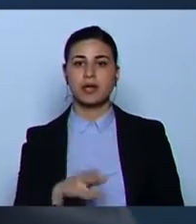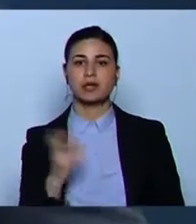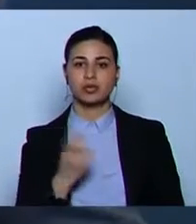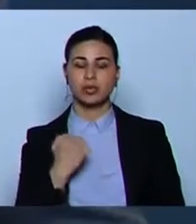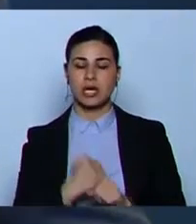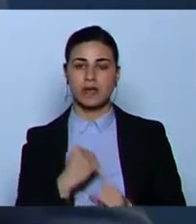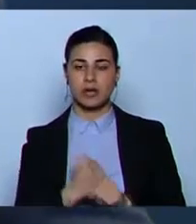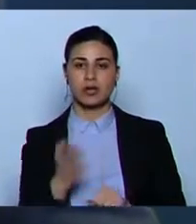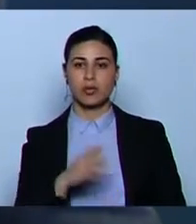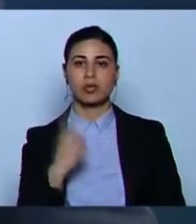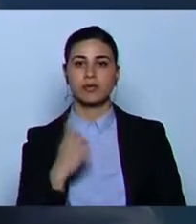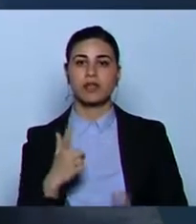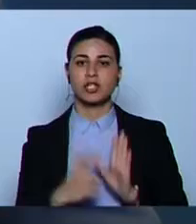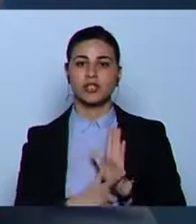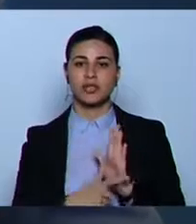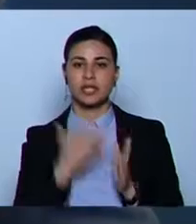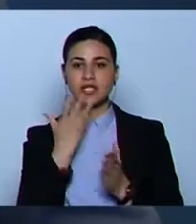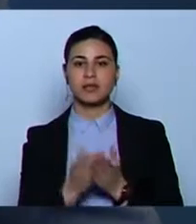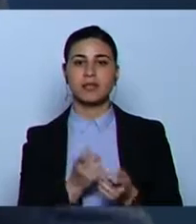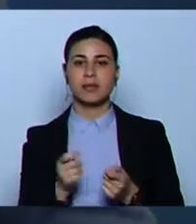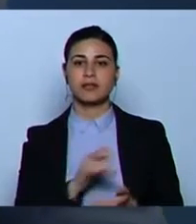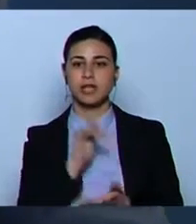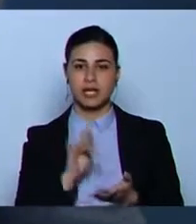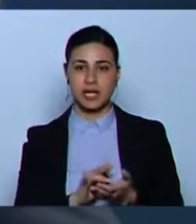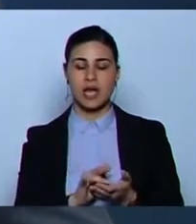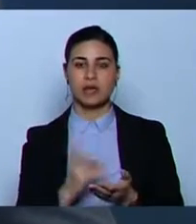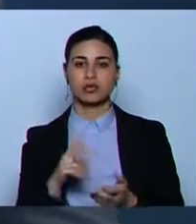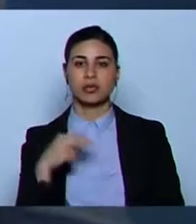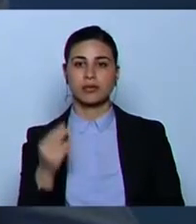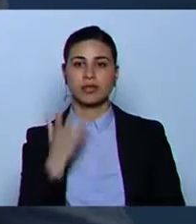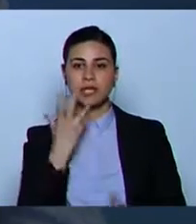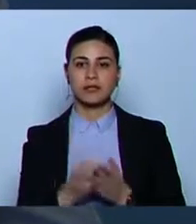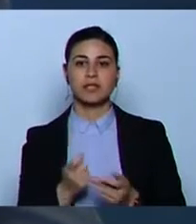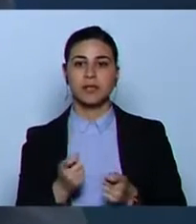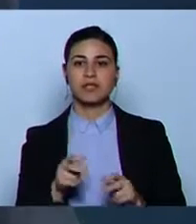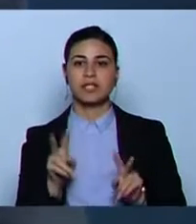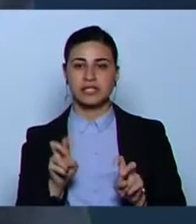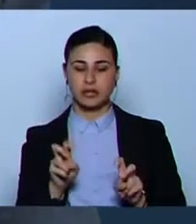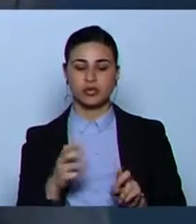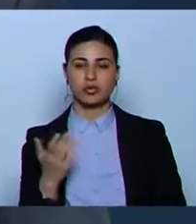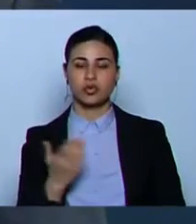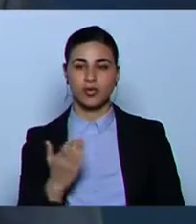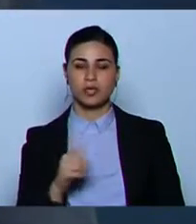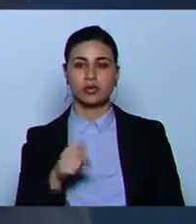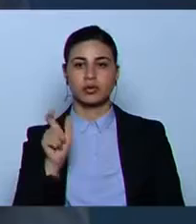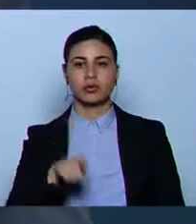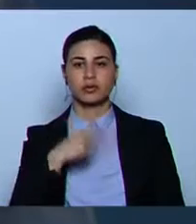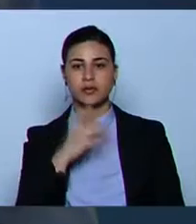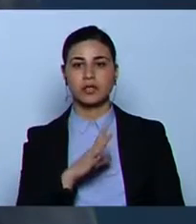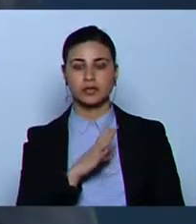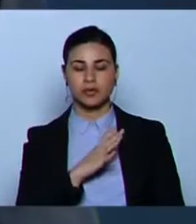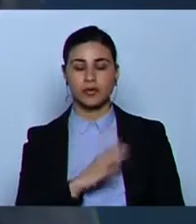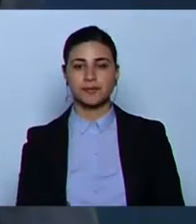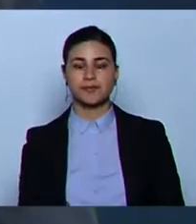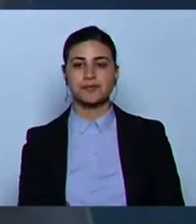ნაბიჯი გადავდგოთ, მოდი ჯერ 7 თვითმმართველი ქალაქი, ქალაქს მივცეთ თვითმმართველი სტატუსი, რომელიც როგორც კოკამ ახსენა,